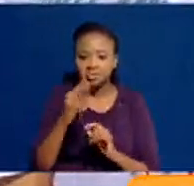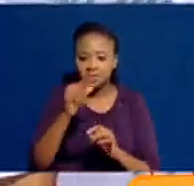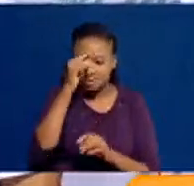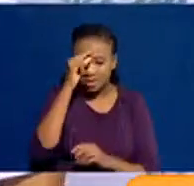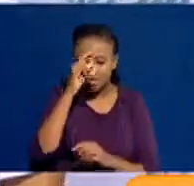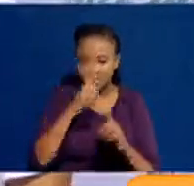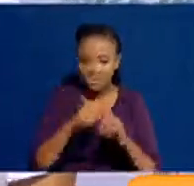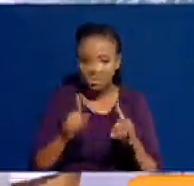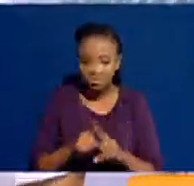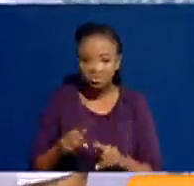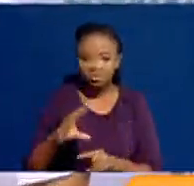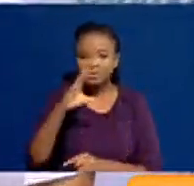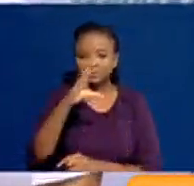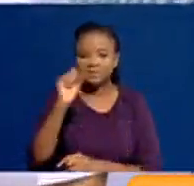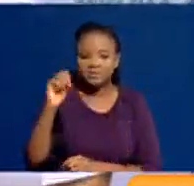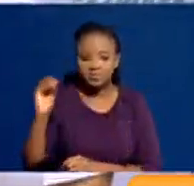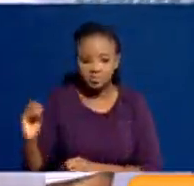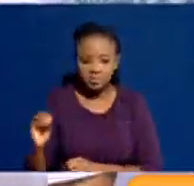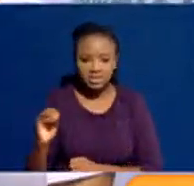but also the civil society,